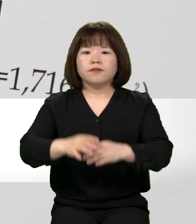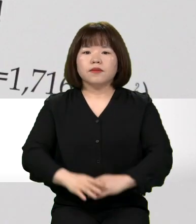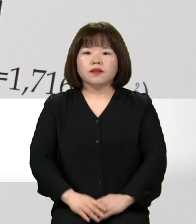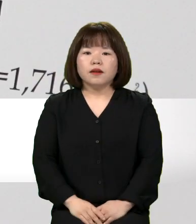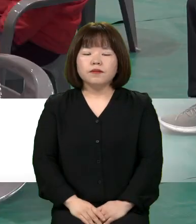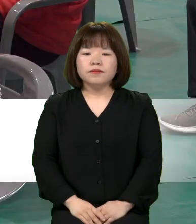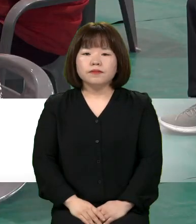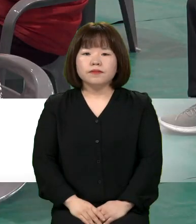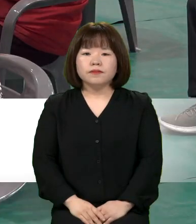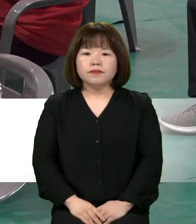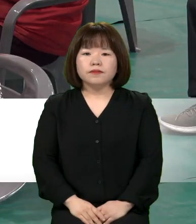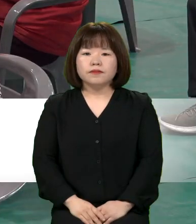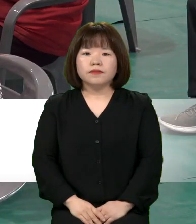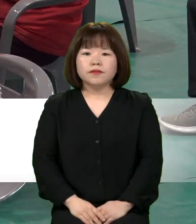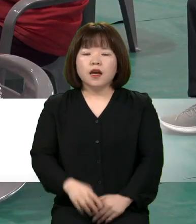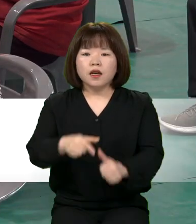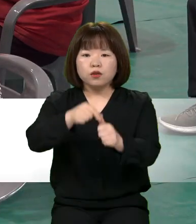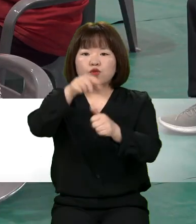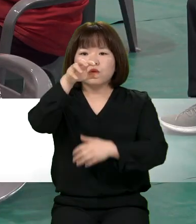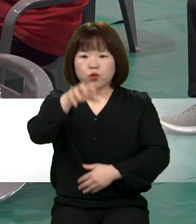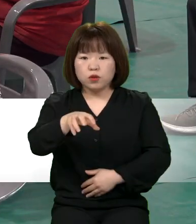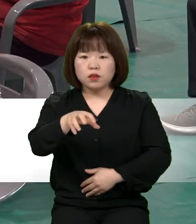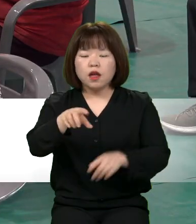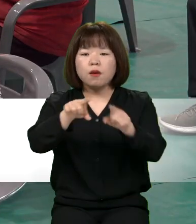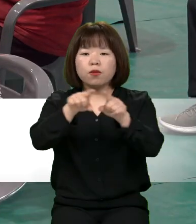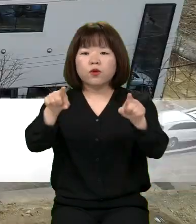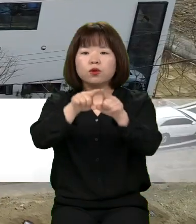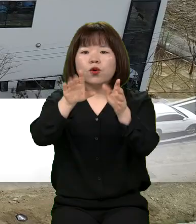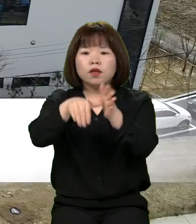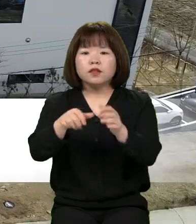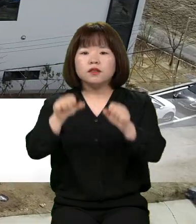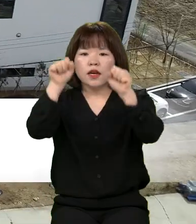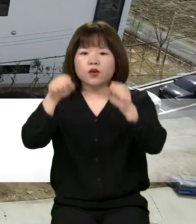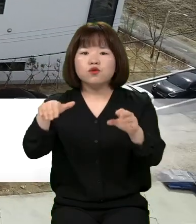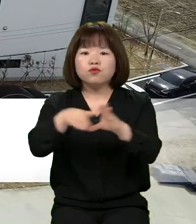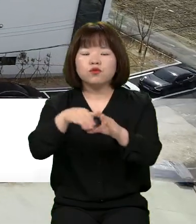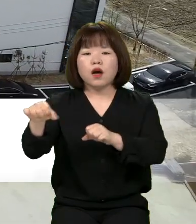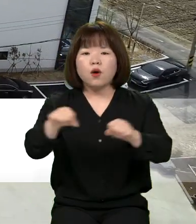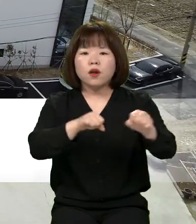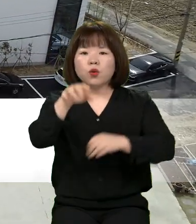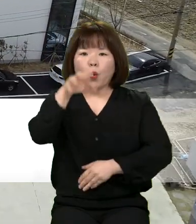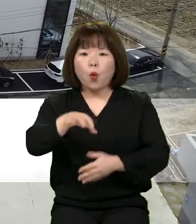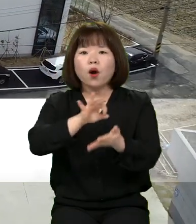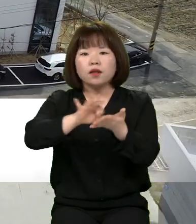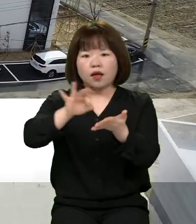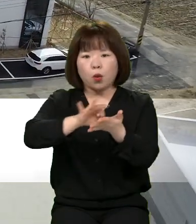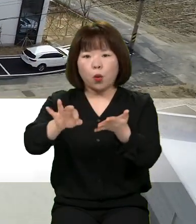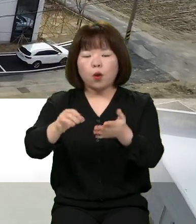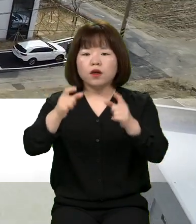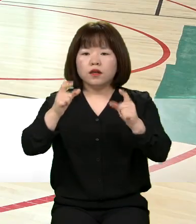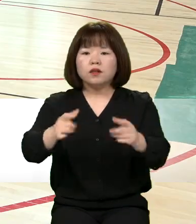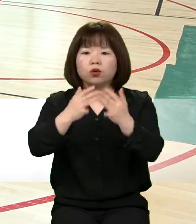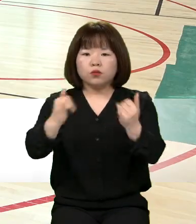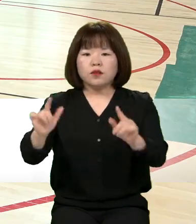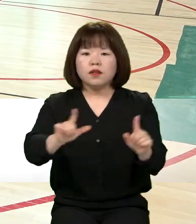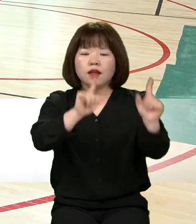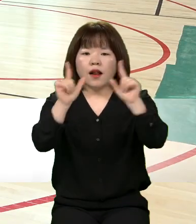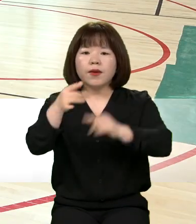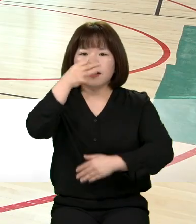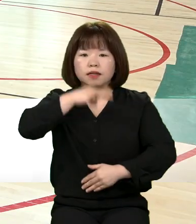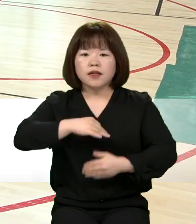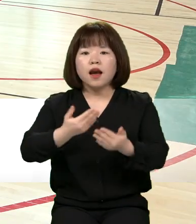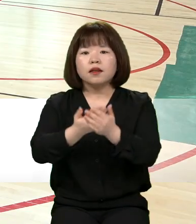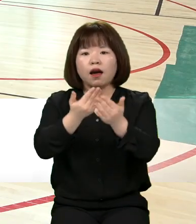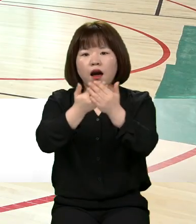50억 원이 투입됐습니다 다목적 재난구호 손은 평상시 채용 문화 활동 공간으로 활용 돼 지역